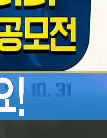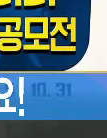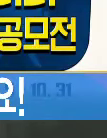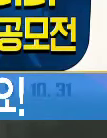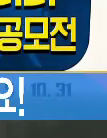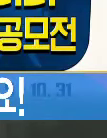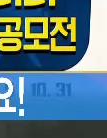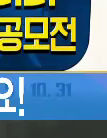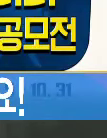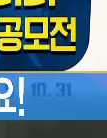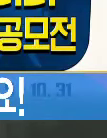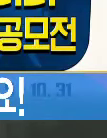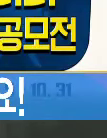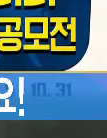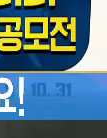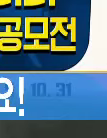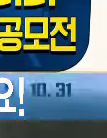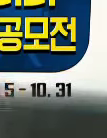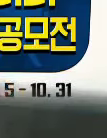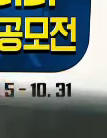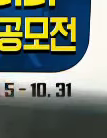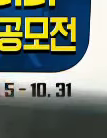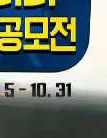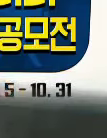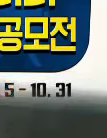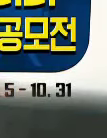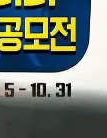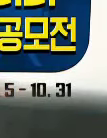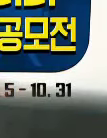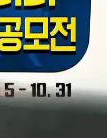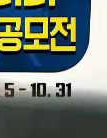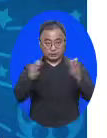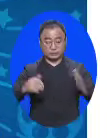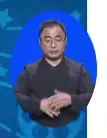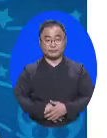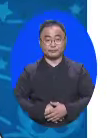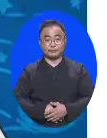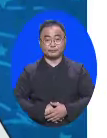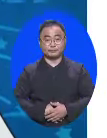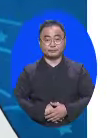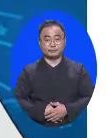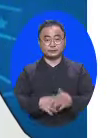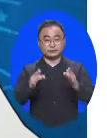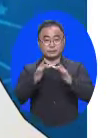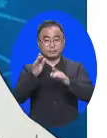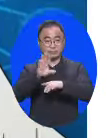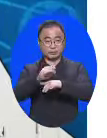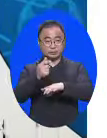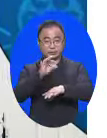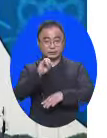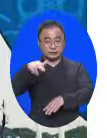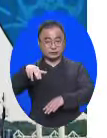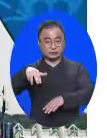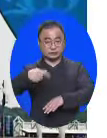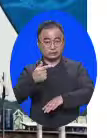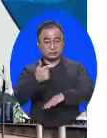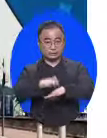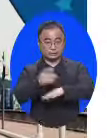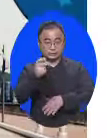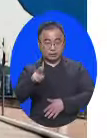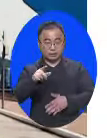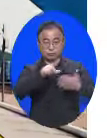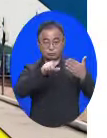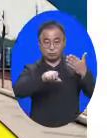개최합니다. 대전시 인터넷방송 송규아 아나운서가 전해드립니다. 대전시 인터넷 방송 이치대전TV가